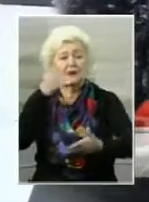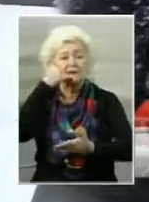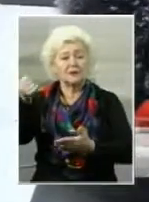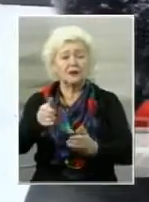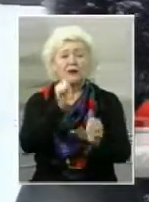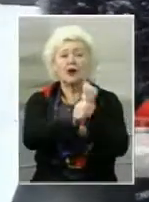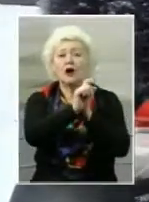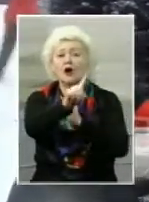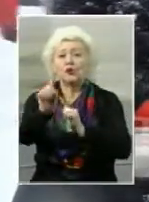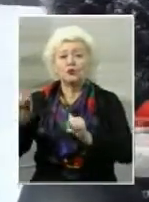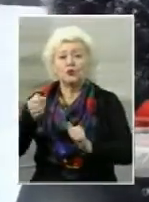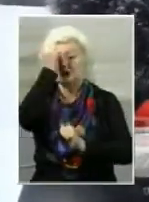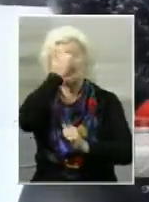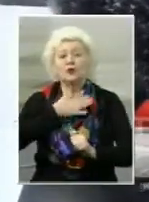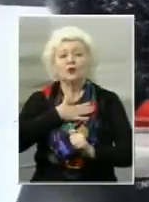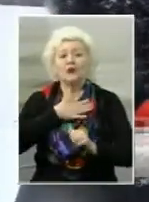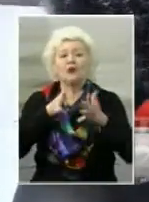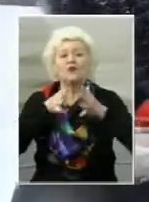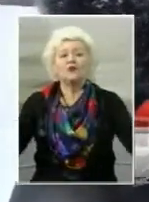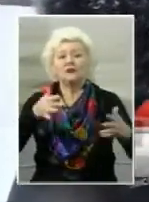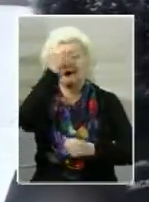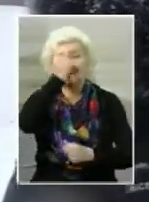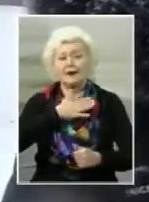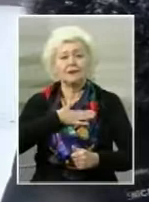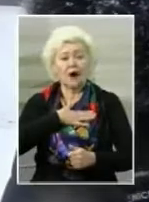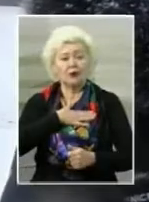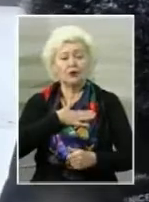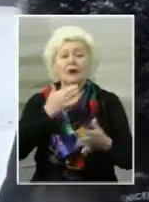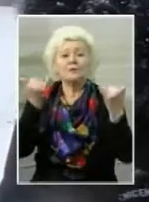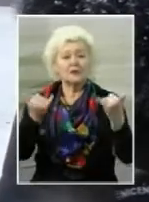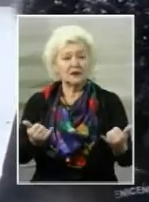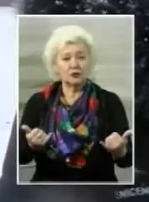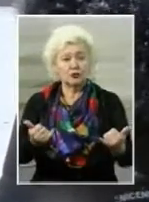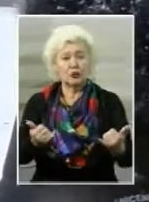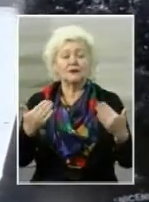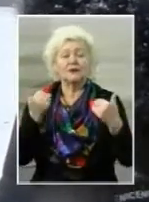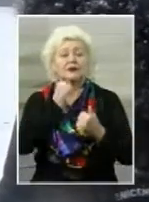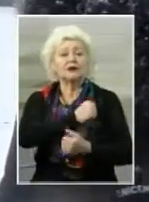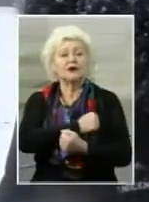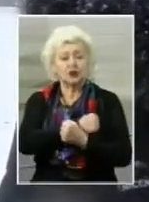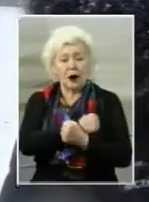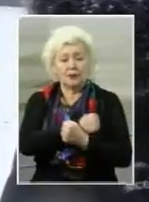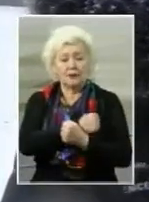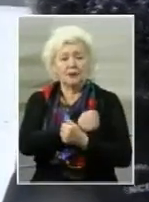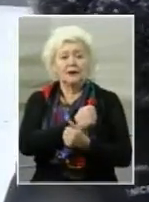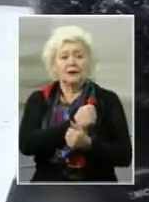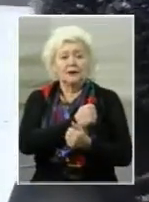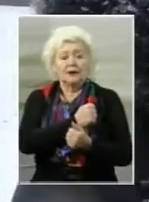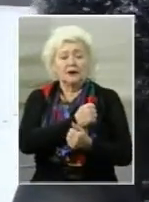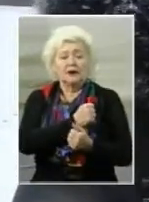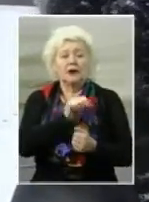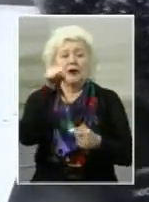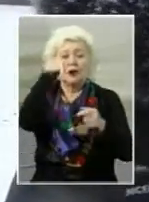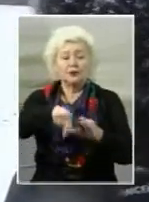кожному дякую, велике дякую. Але на сьогодні, на жаль, про